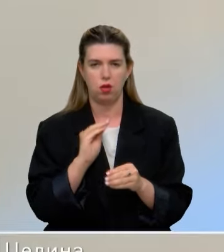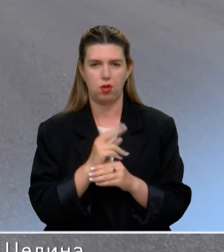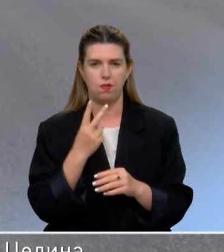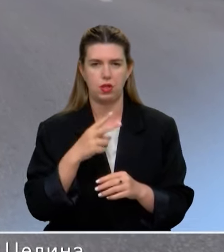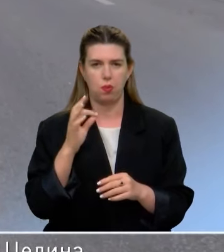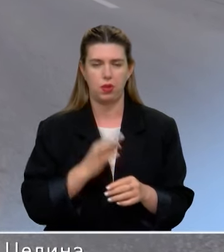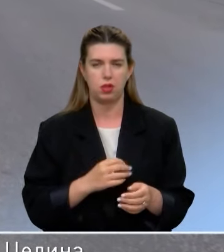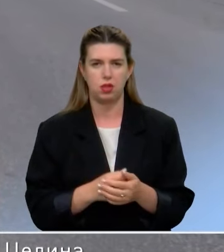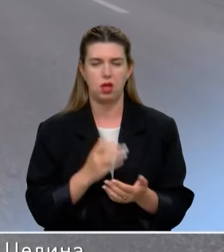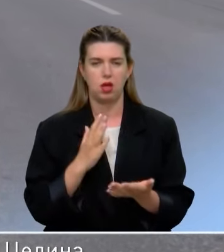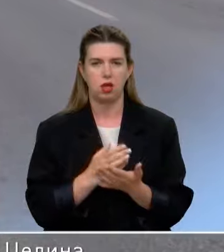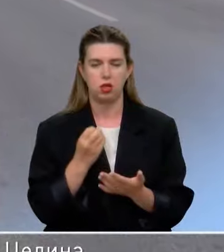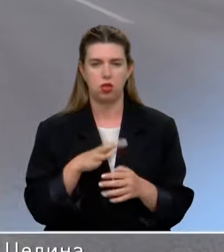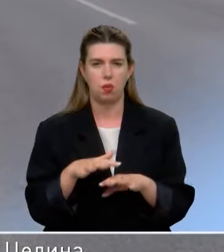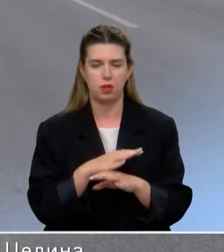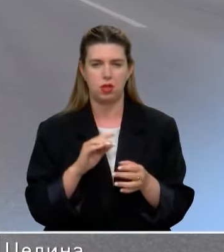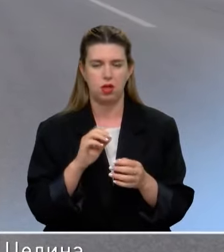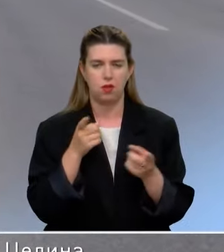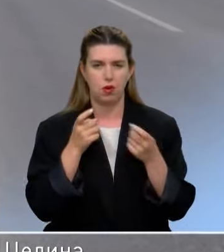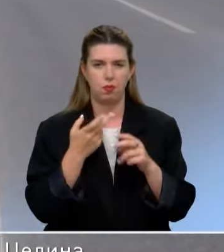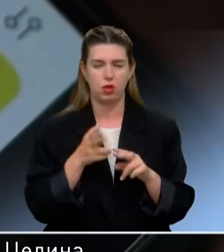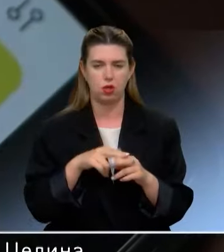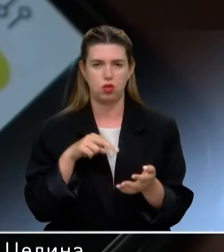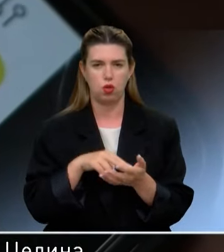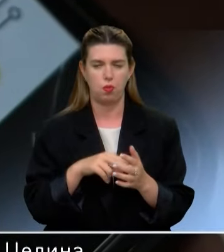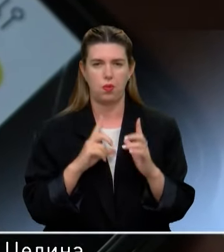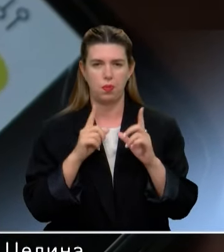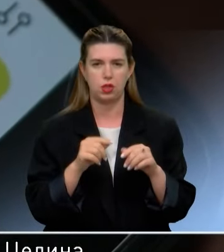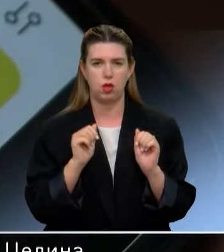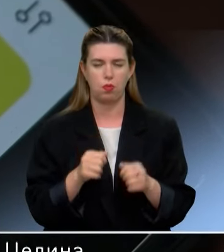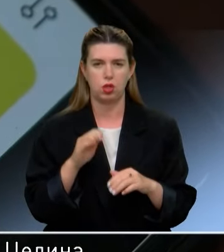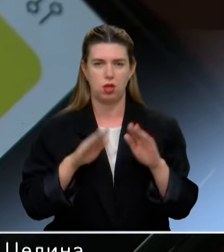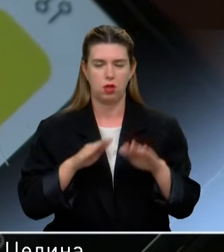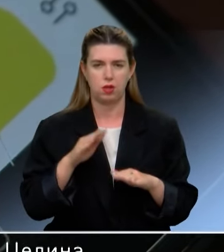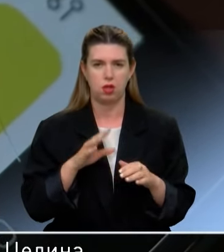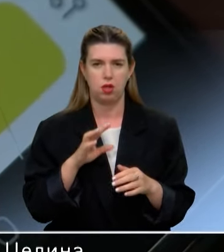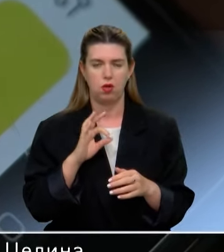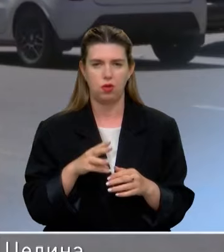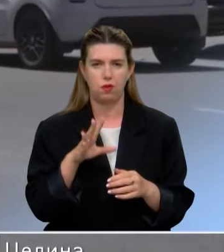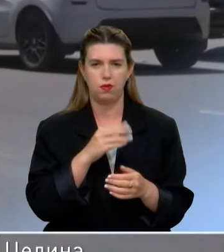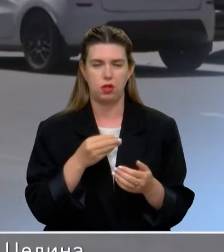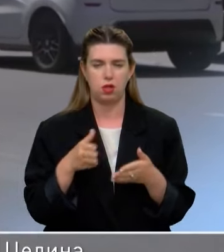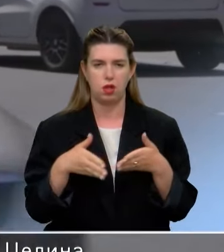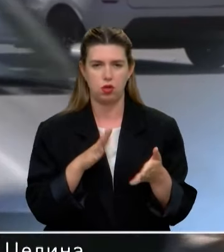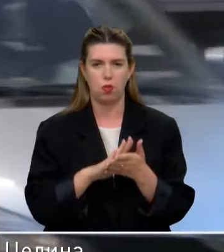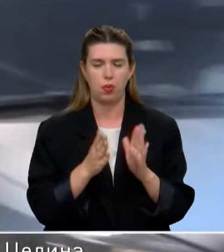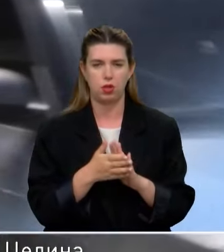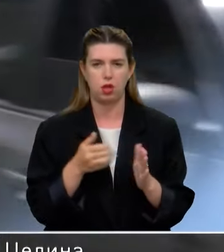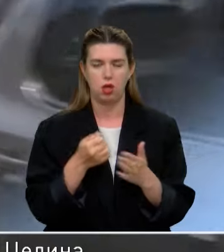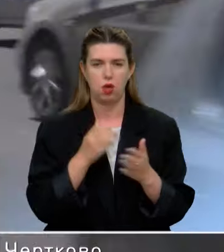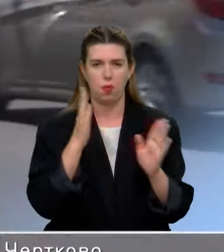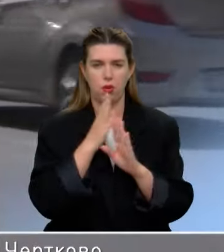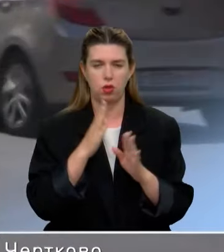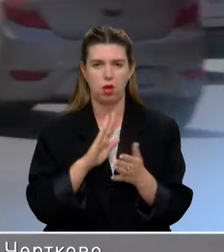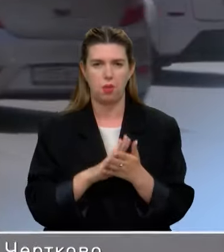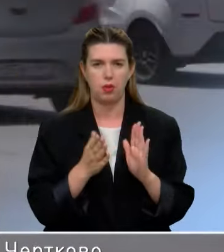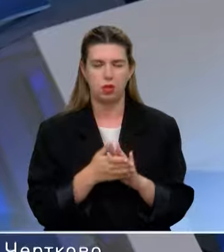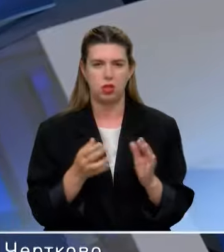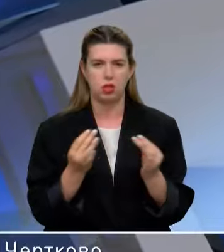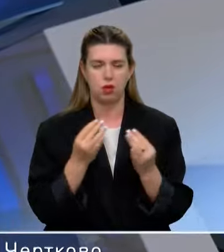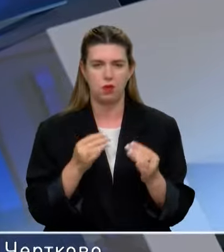20% есть ещё масса деталей из-за которых цена на поездку может колебаться от спроса и дорожной обстановки до погоды ситуацией